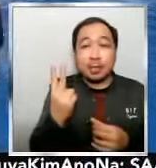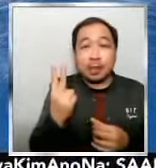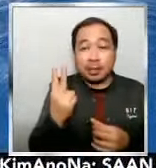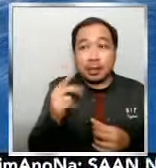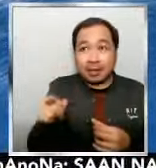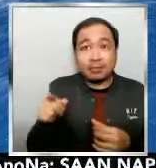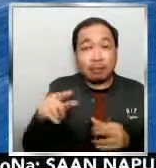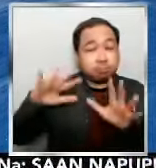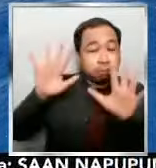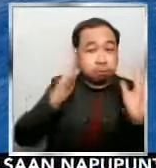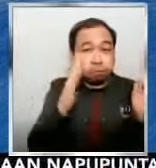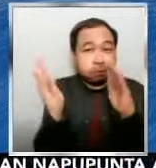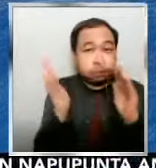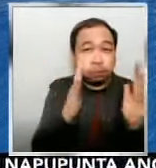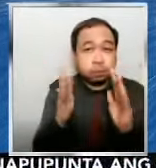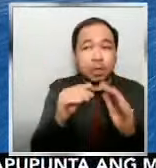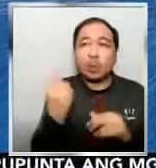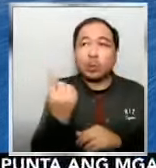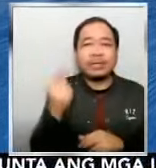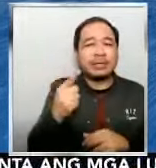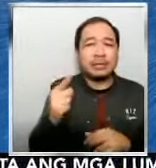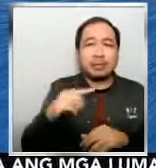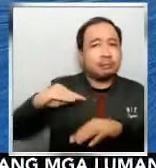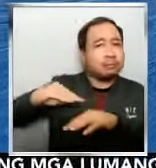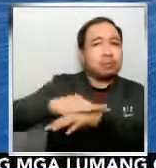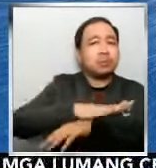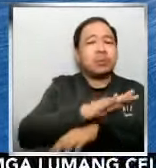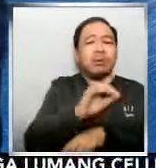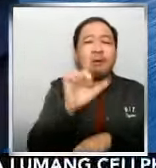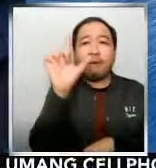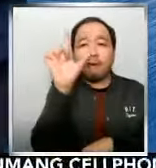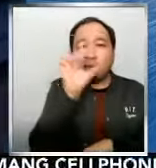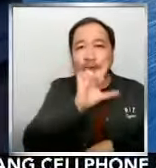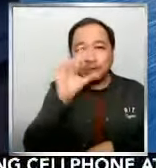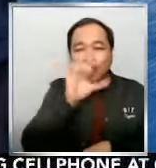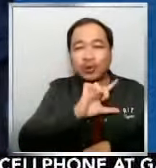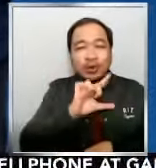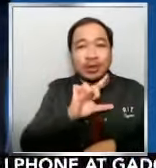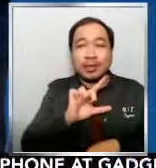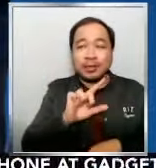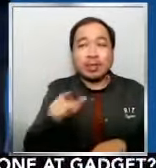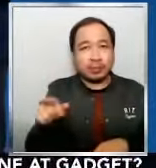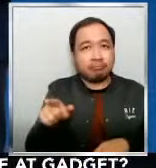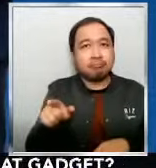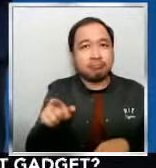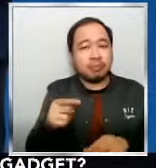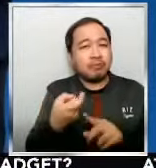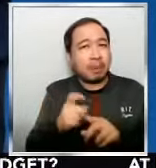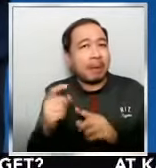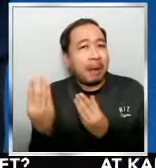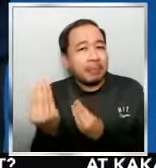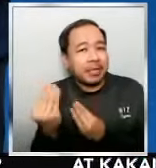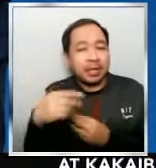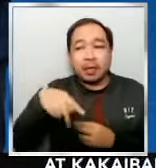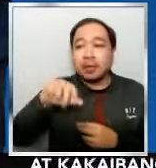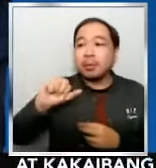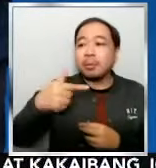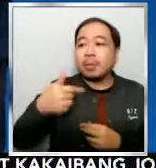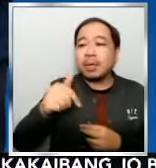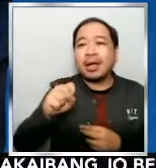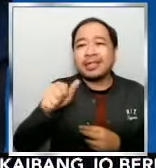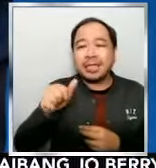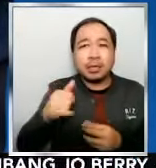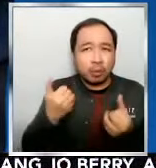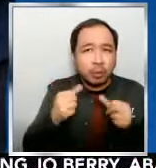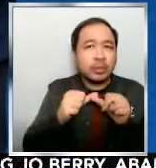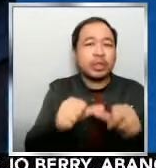tanging dito lamang sa Luzon nararamdaman yung pag-ihip na yan ayon sa PAGASA. Dahil dyan, patuloy na maalon at delikado sa maliit